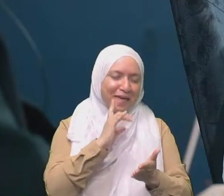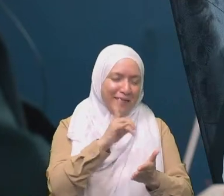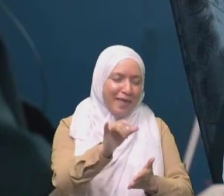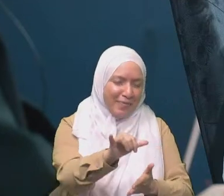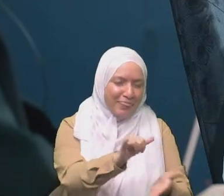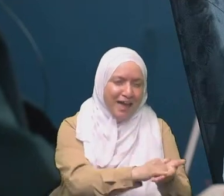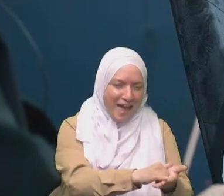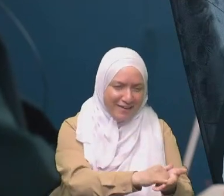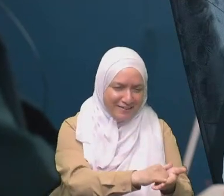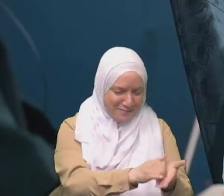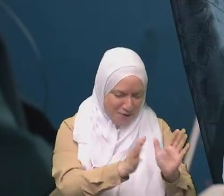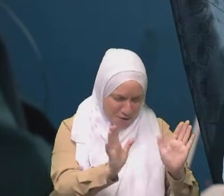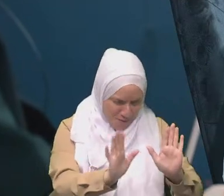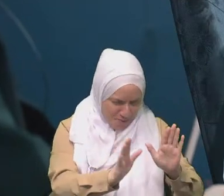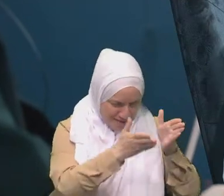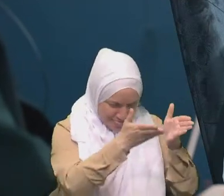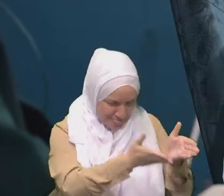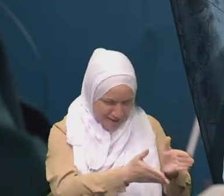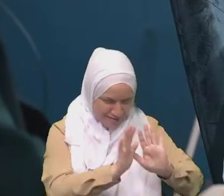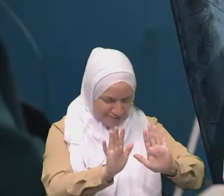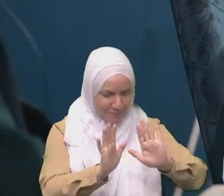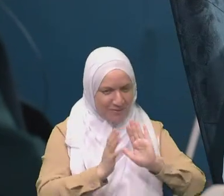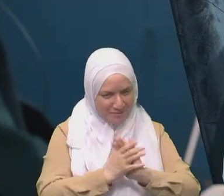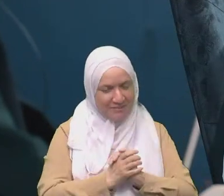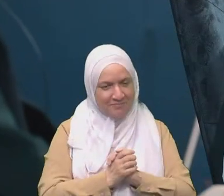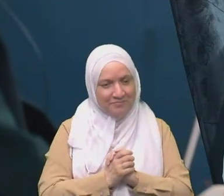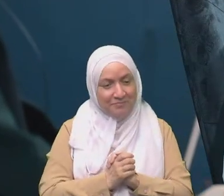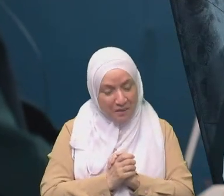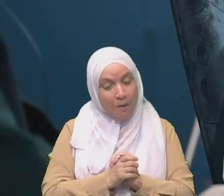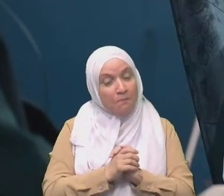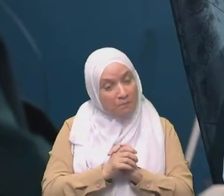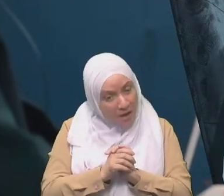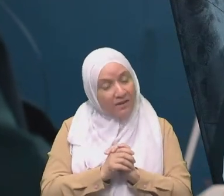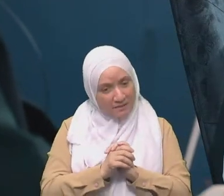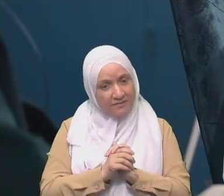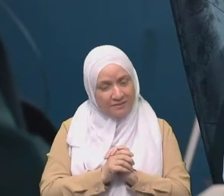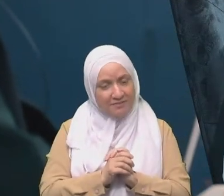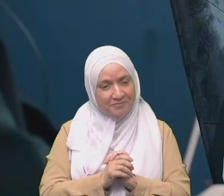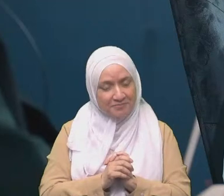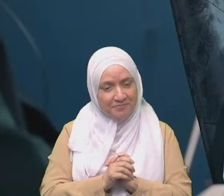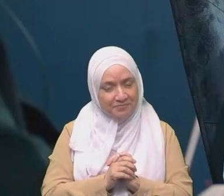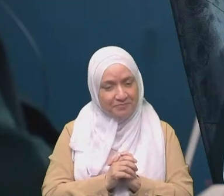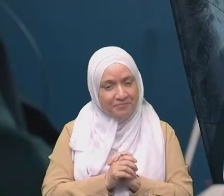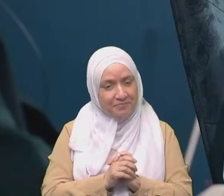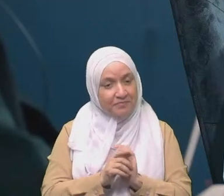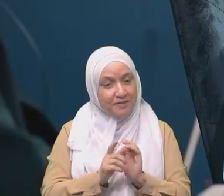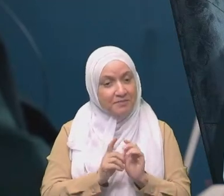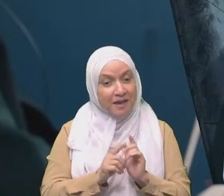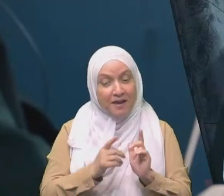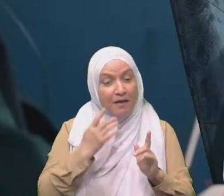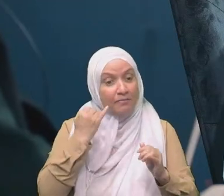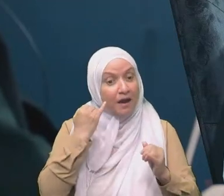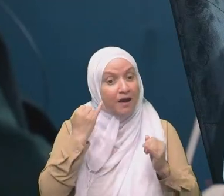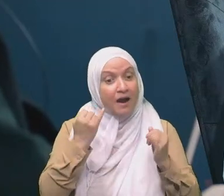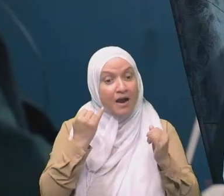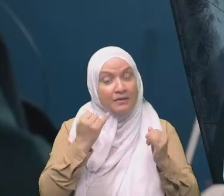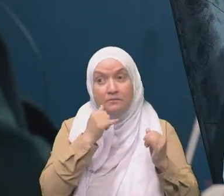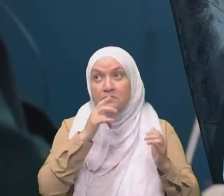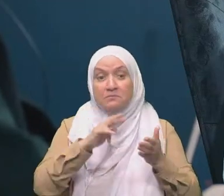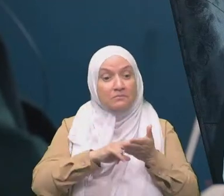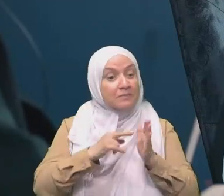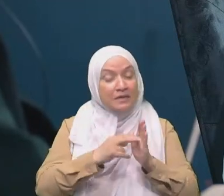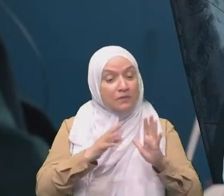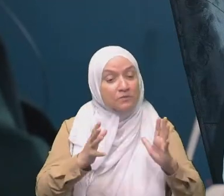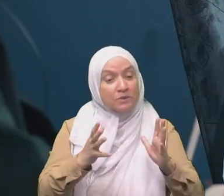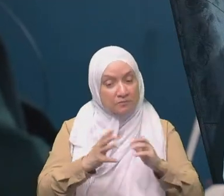ذنب تابوا إلى الله. Which affirms what you mentioned. The idea is not about committing the sin. It's